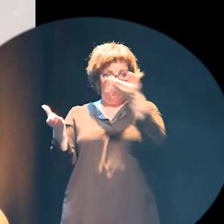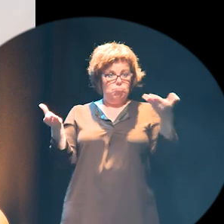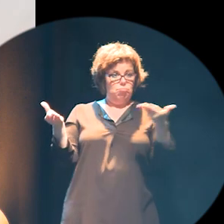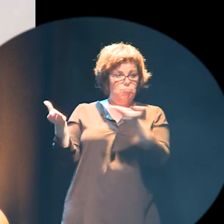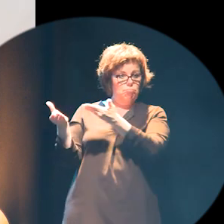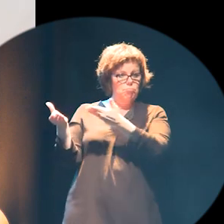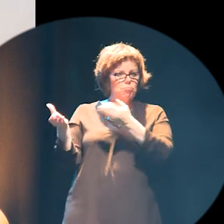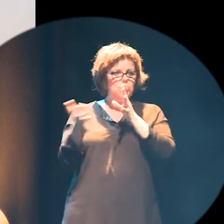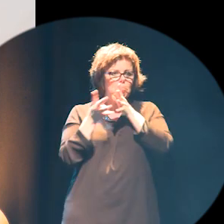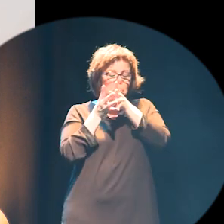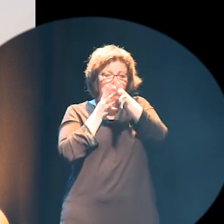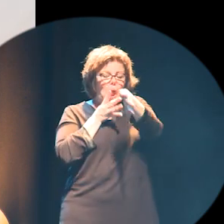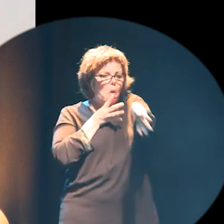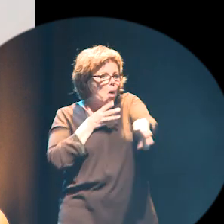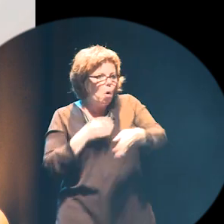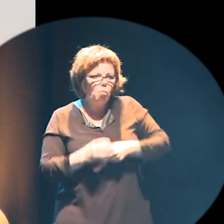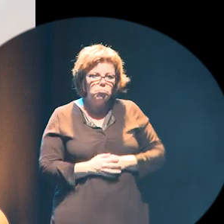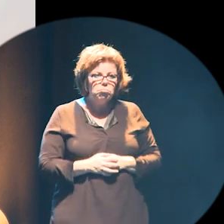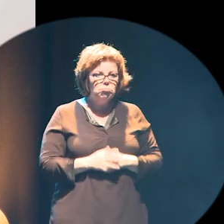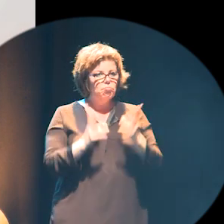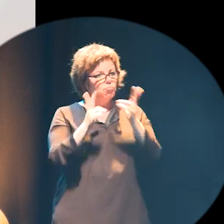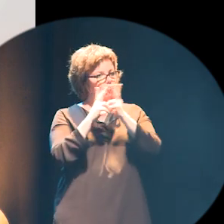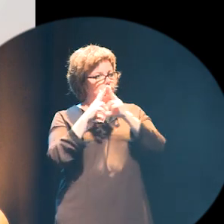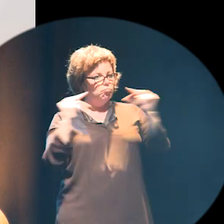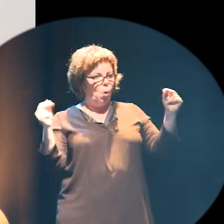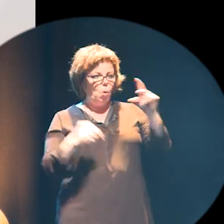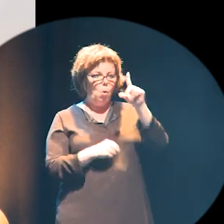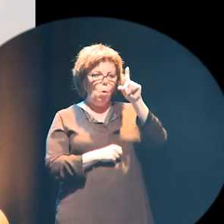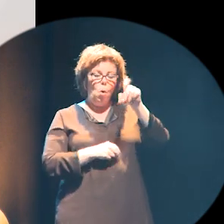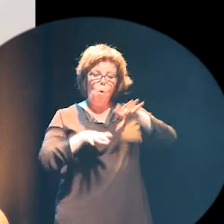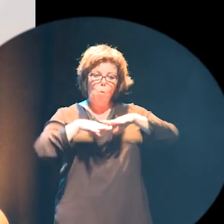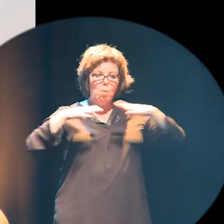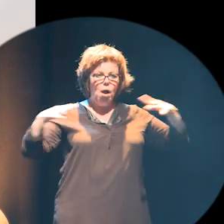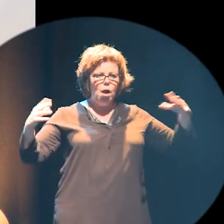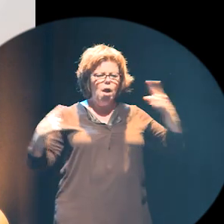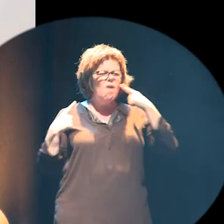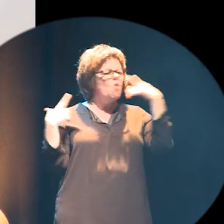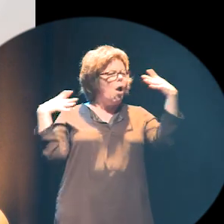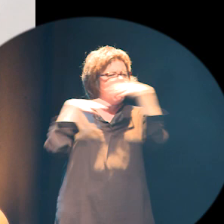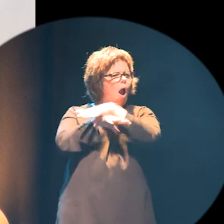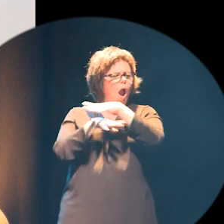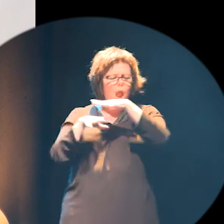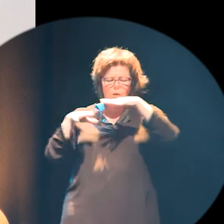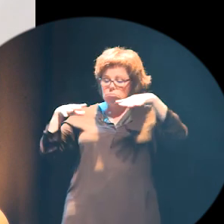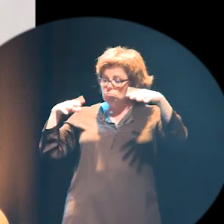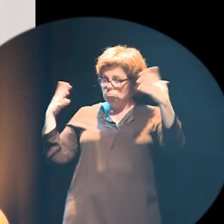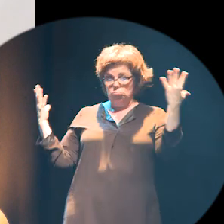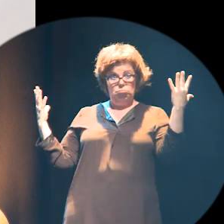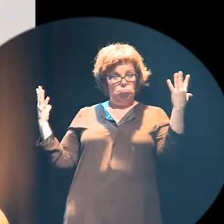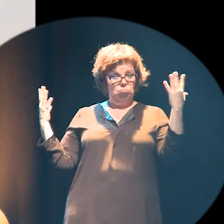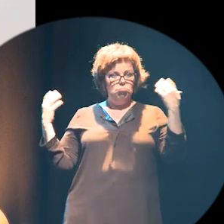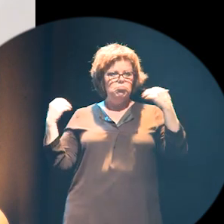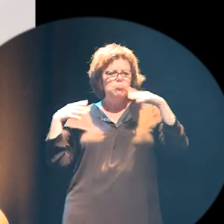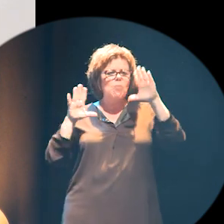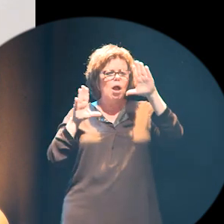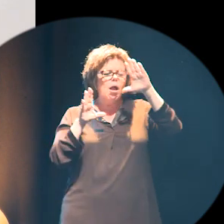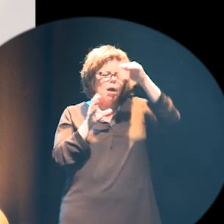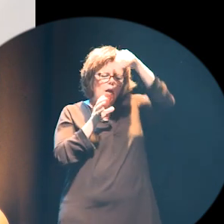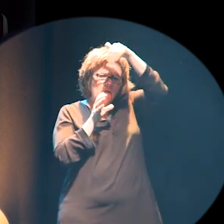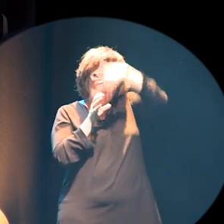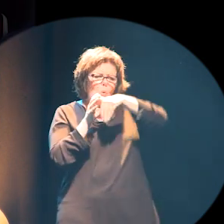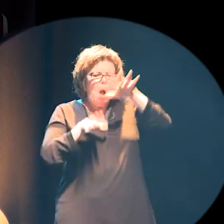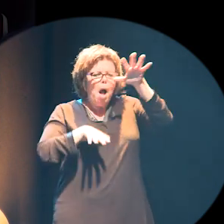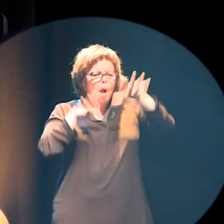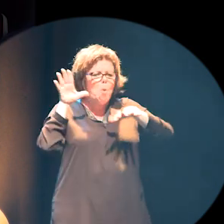C'est transparent, c'est propre, on n'y voit rien du tout. Eh bien, il y a au moins 1 milliard de